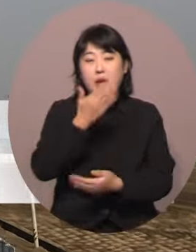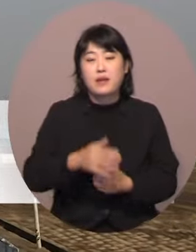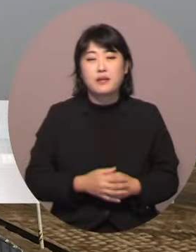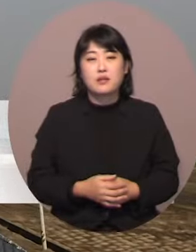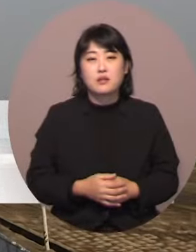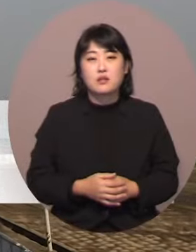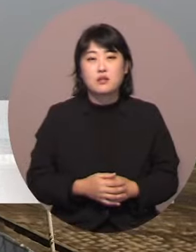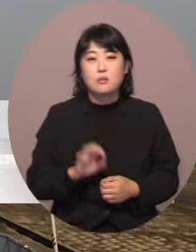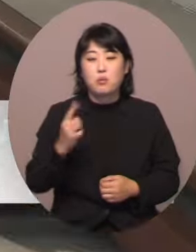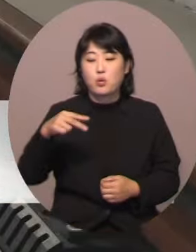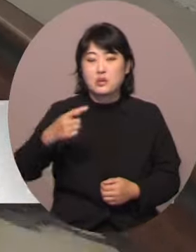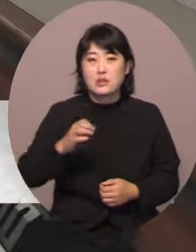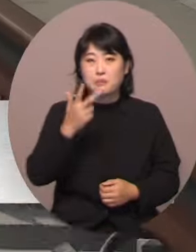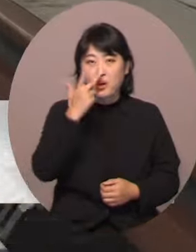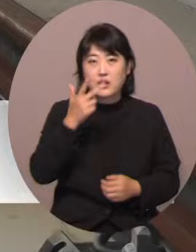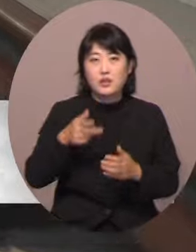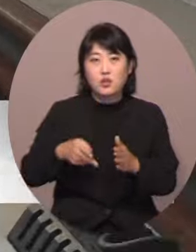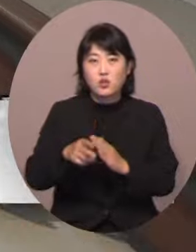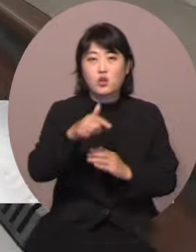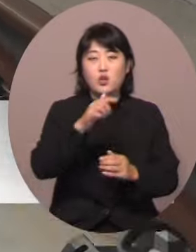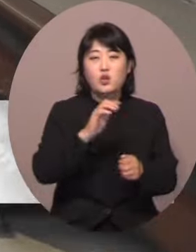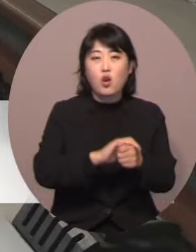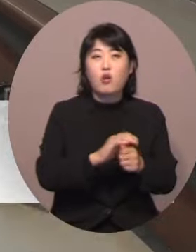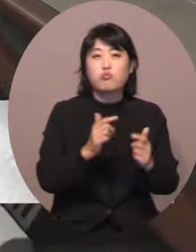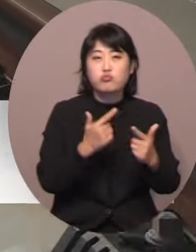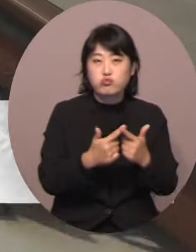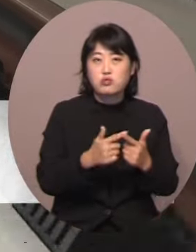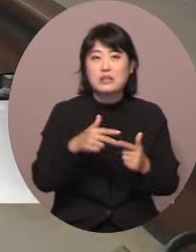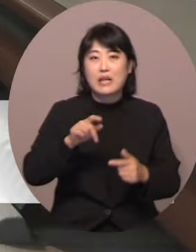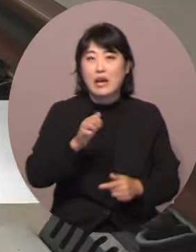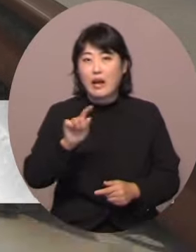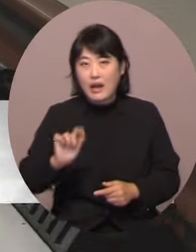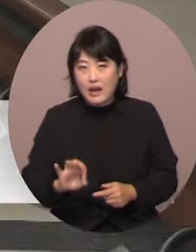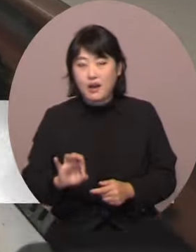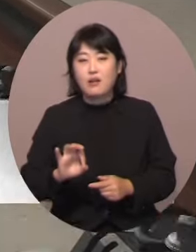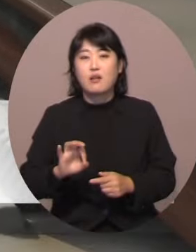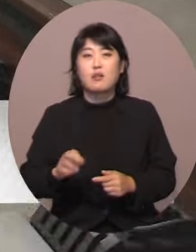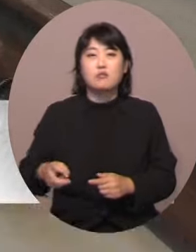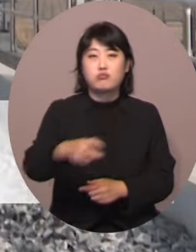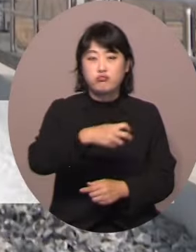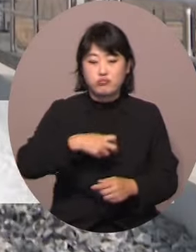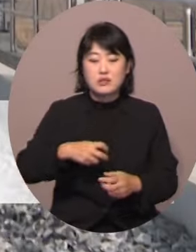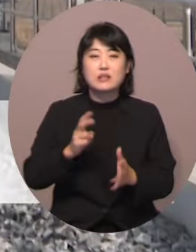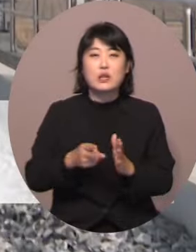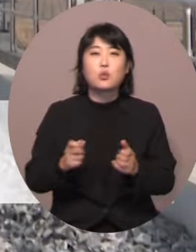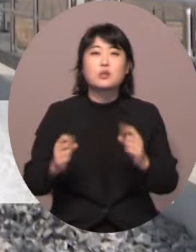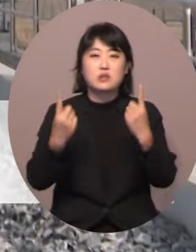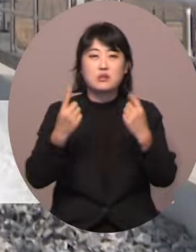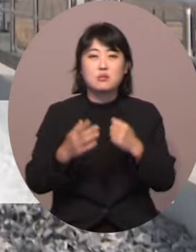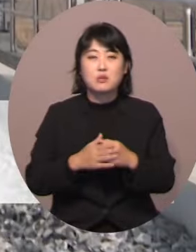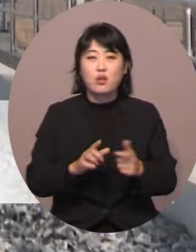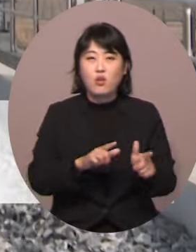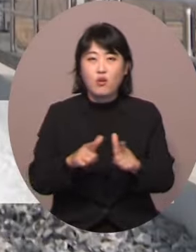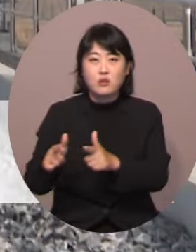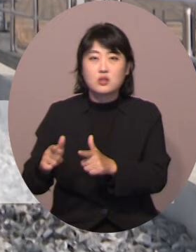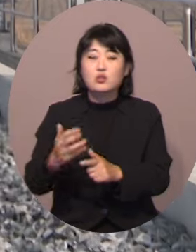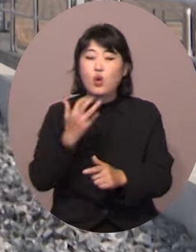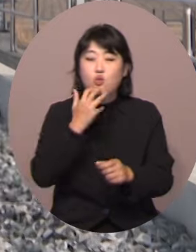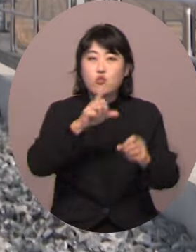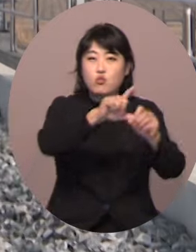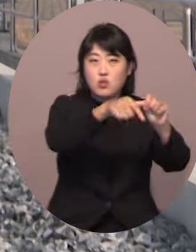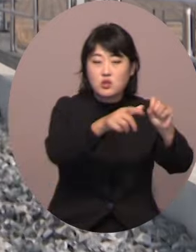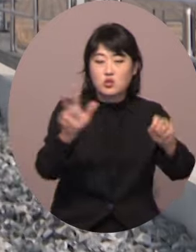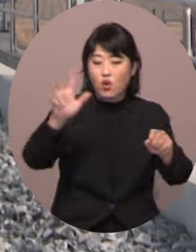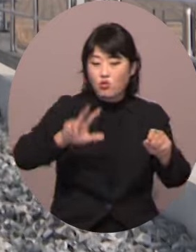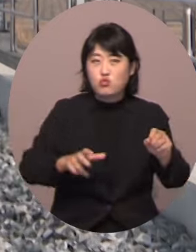함께 포승 평택선 경부선 장항선을 잇는 순환 열차도 동시에 운행돼 더 다양한 경로로 수도권과